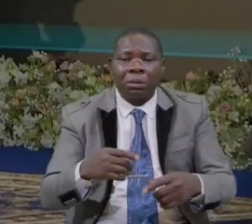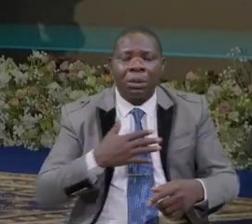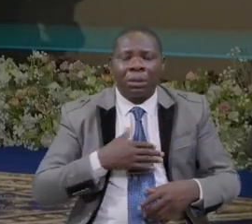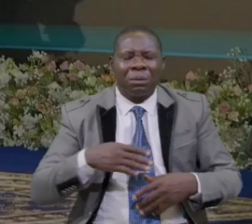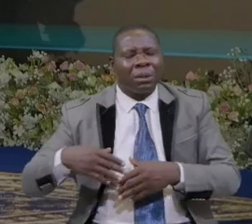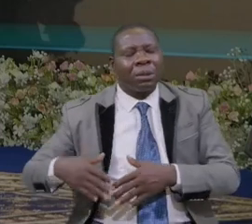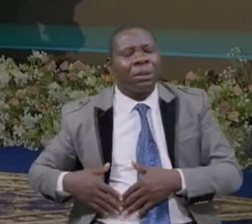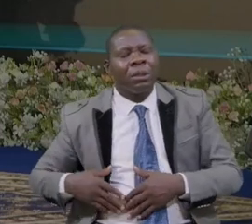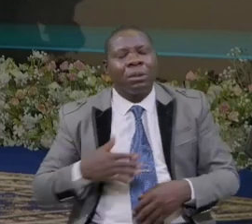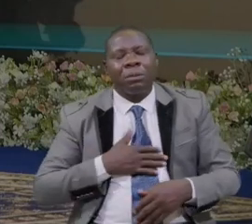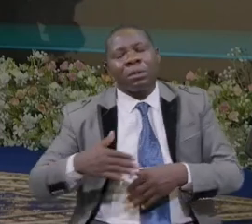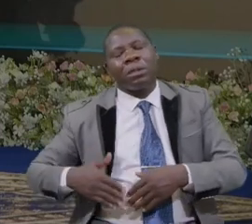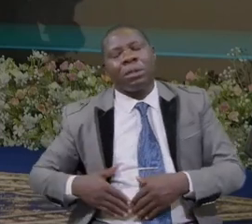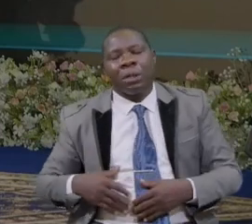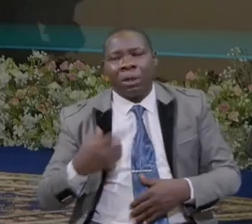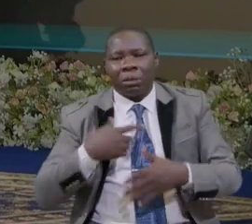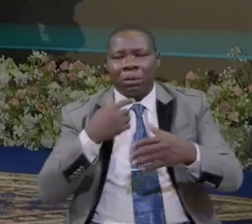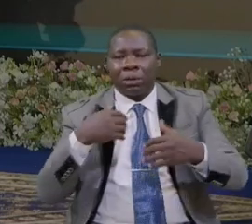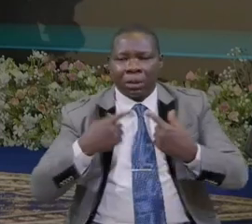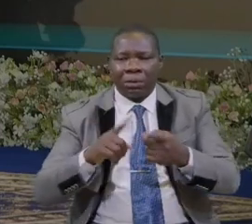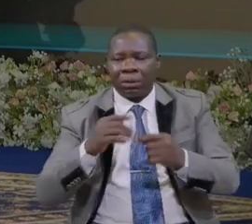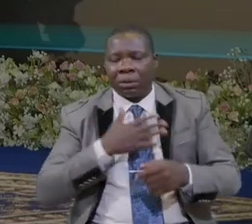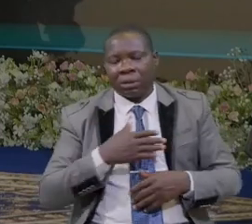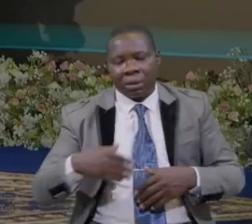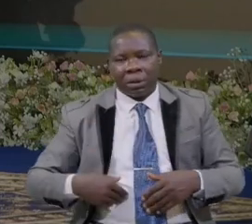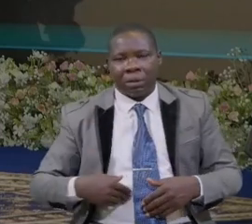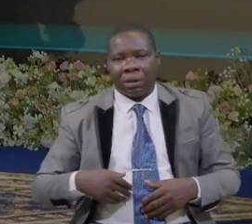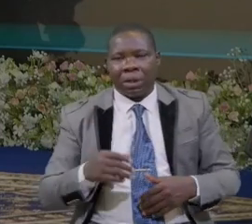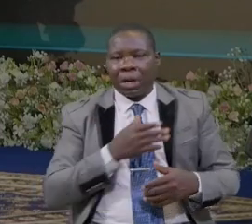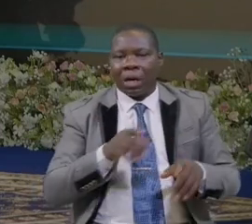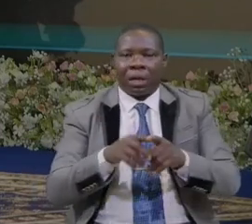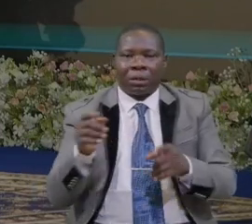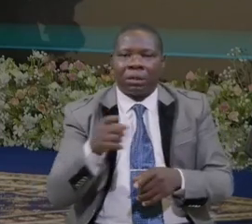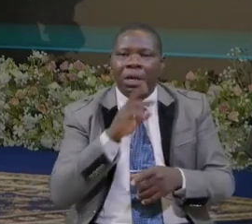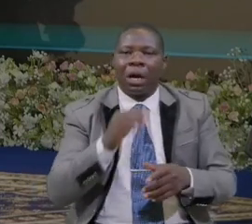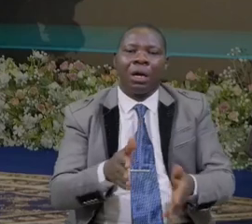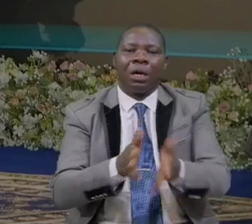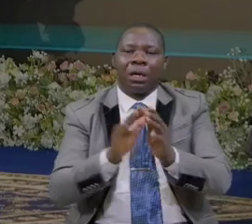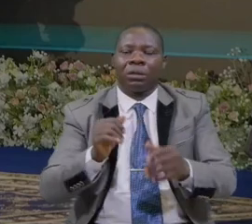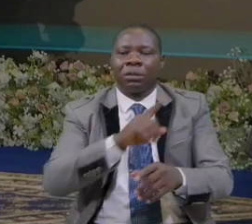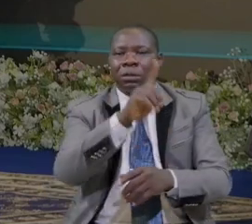mon ventre. Qu'est-ce qui ne va pas avec ton ventre? Pensant qu'il pose des questions.